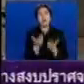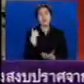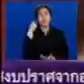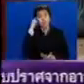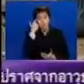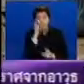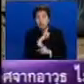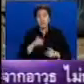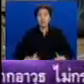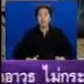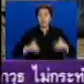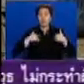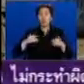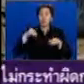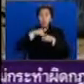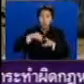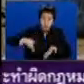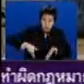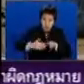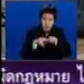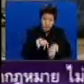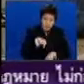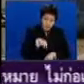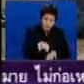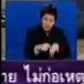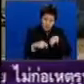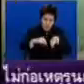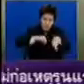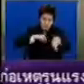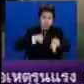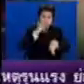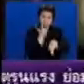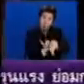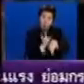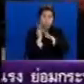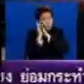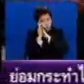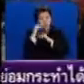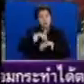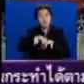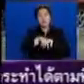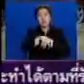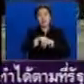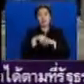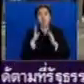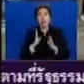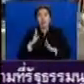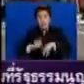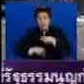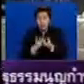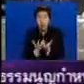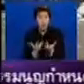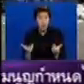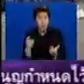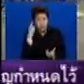ใช้ชีวิตกินอยู่หลับนอนริมฟุตบาทท่ามกลางป่าคอนกรีตส่วนผู้ชุมนุมหัวการค้าก็ไม่ปล่อยให้เวลาสูญเปล่